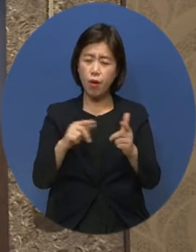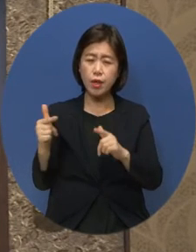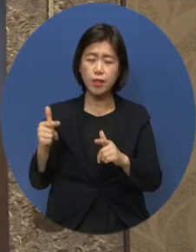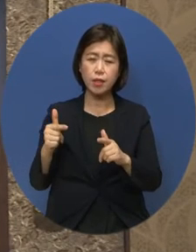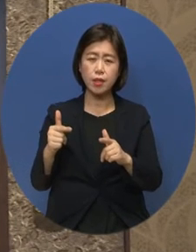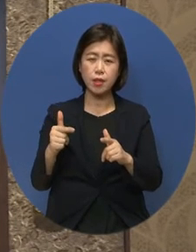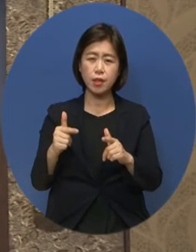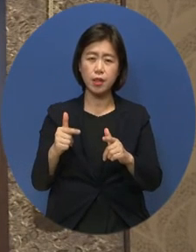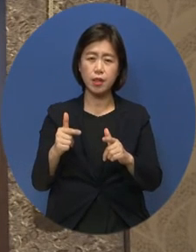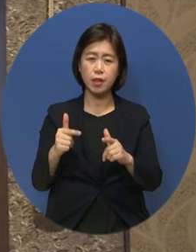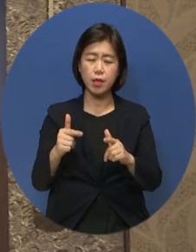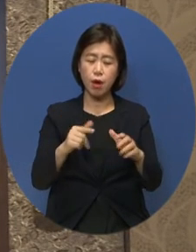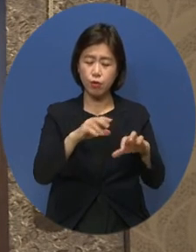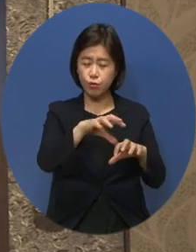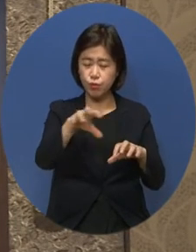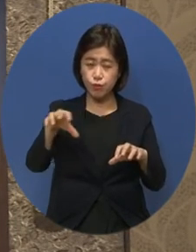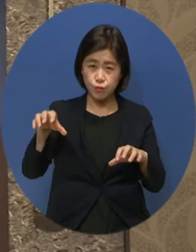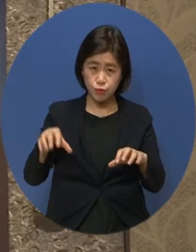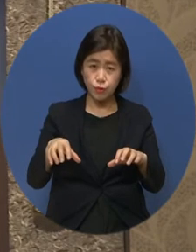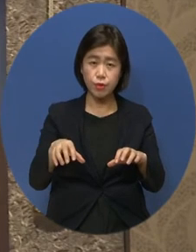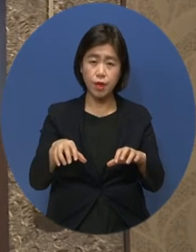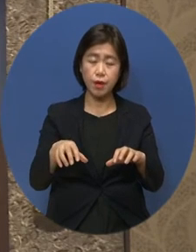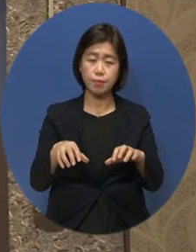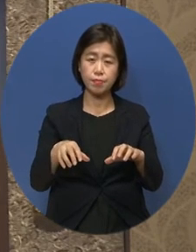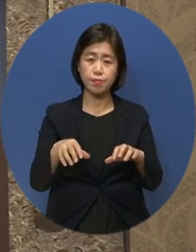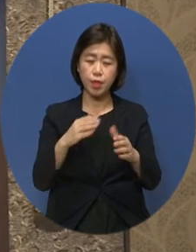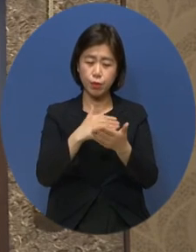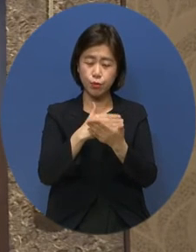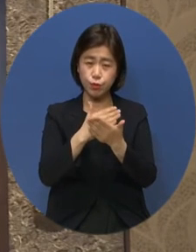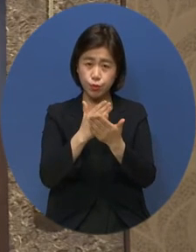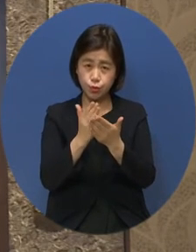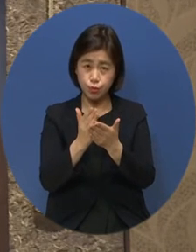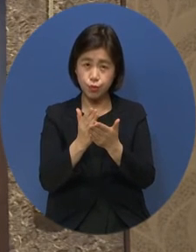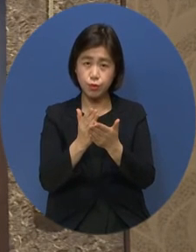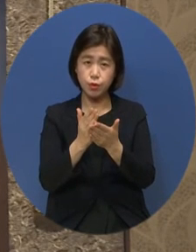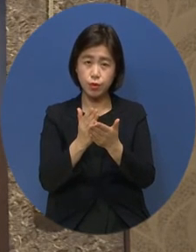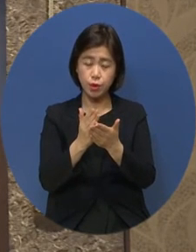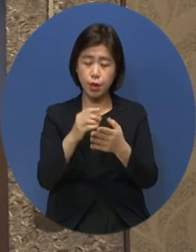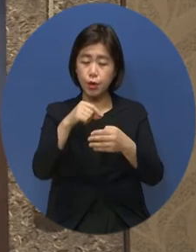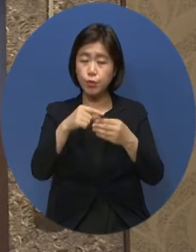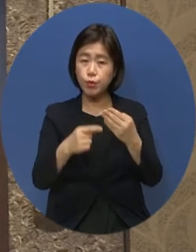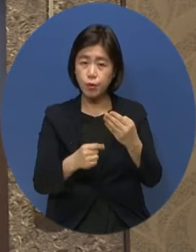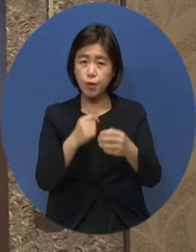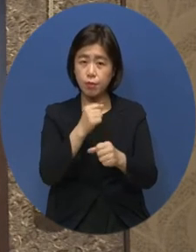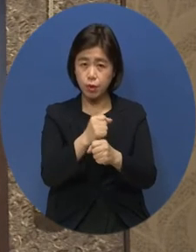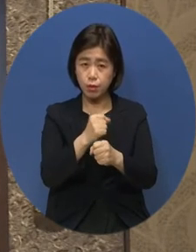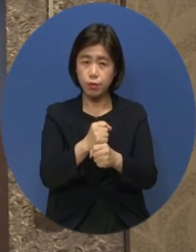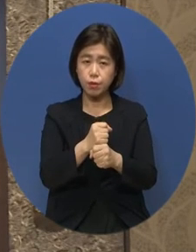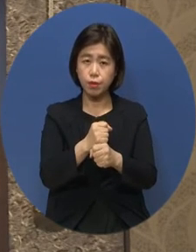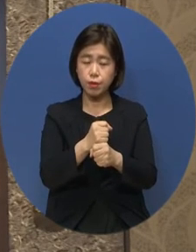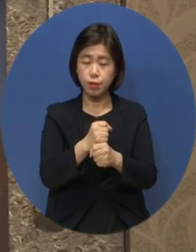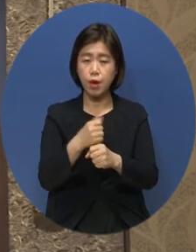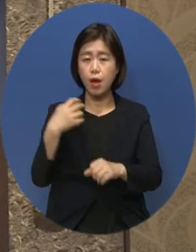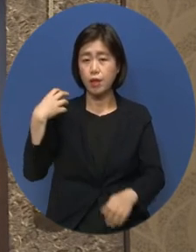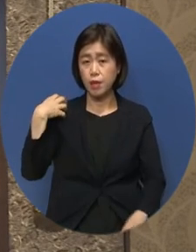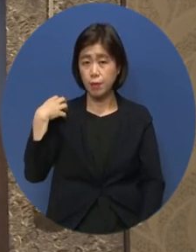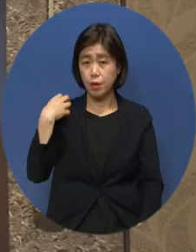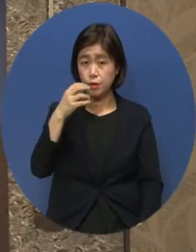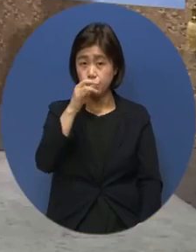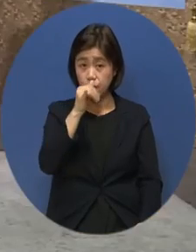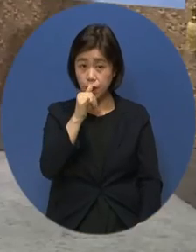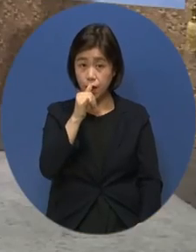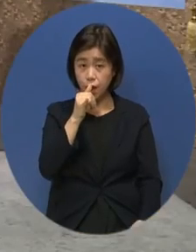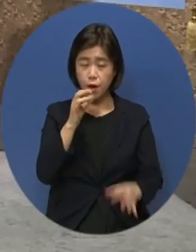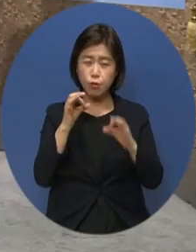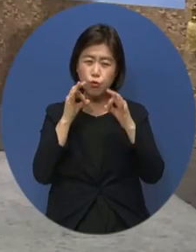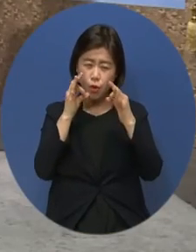영역의 사회복지사업에 조종이 참여할 수 있도록 그런 사업을 담당해 왔습니다 음